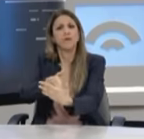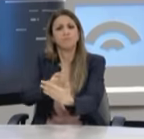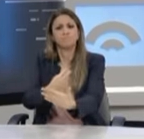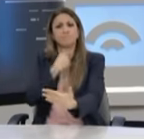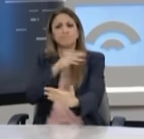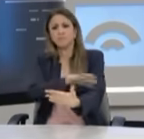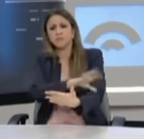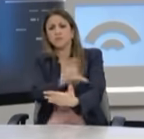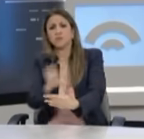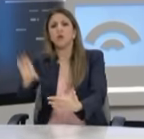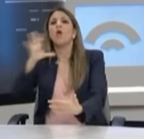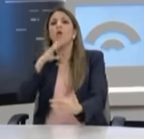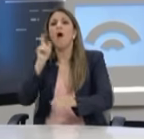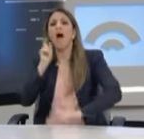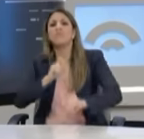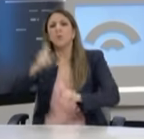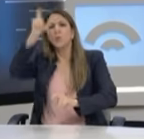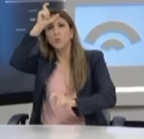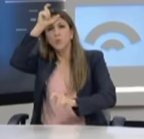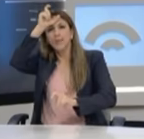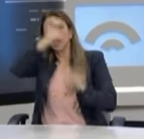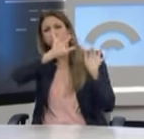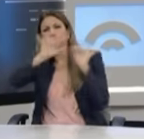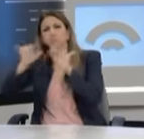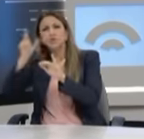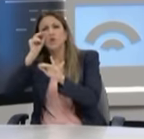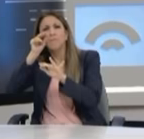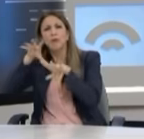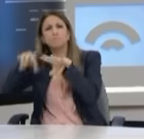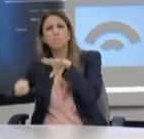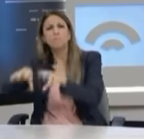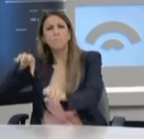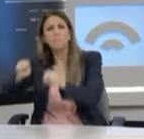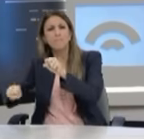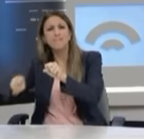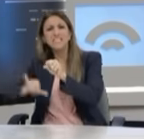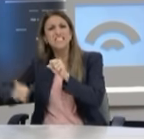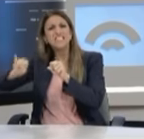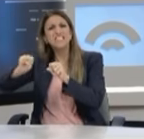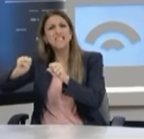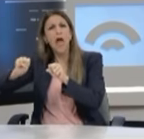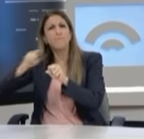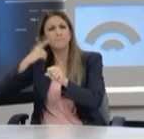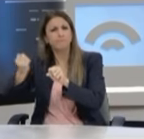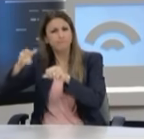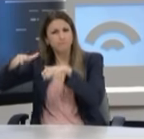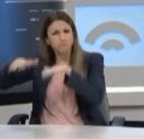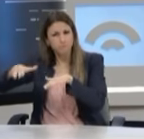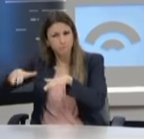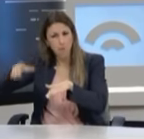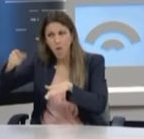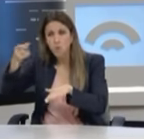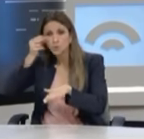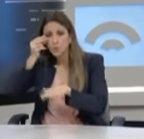την περιβόητη τουρκική επιρροή στα Σκόπια. Φοβάμαι ότι το επιχείρημα αυτό το ανατινάζουν οι ίδιοι